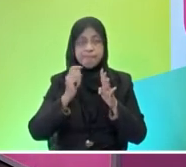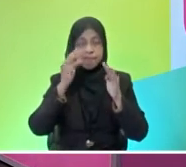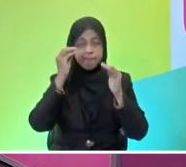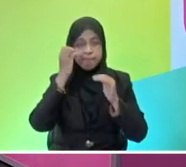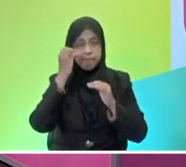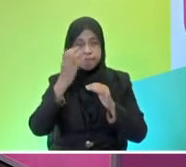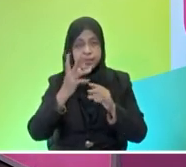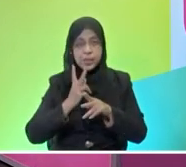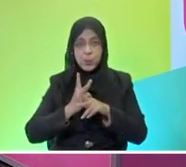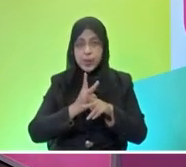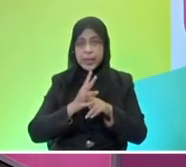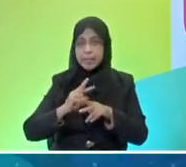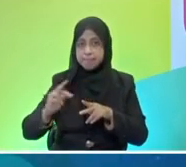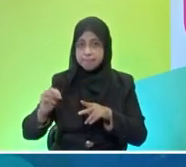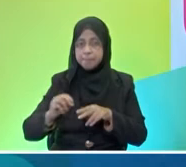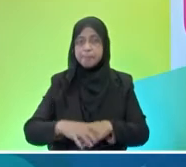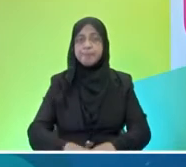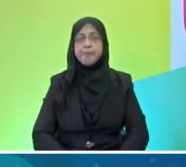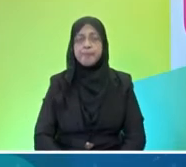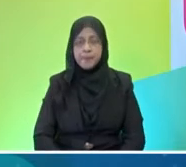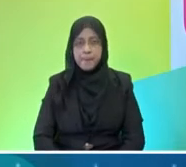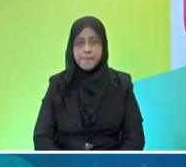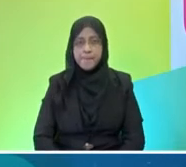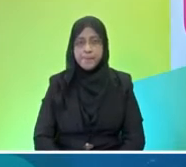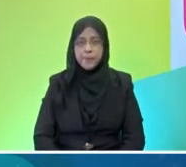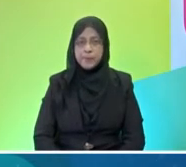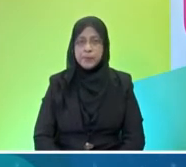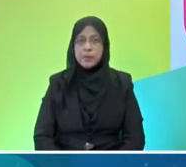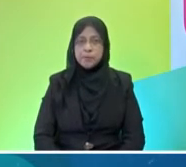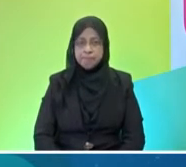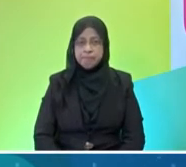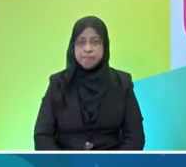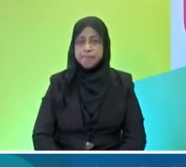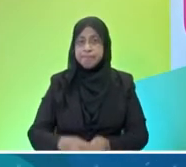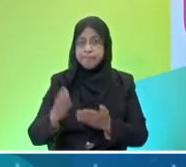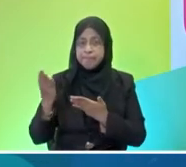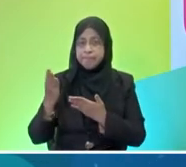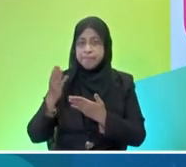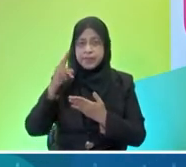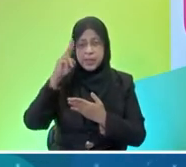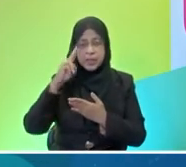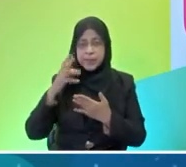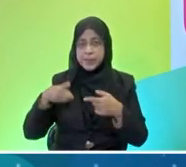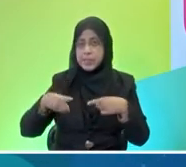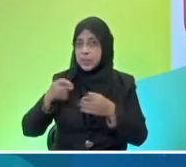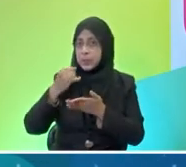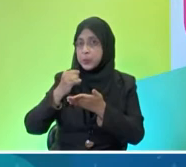robot oke saya akan coba masukkan keempat-empat elemen tersebut